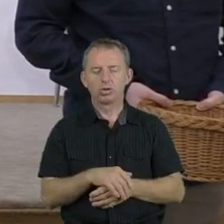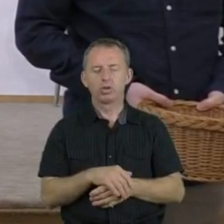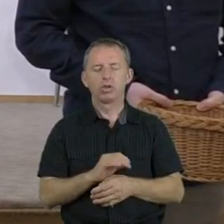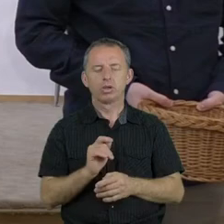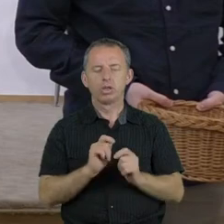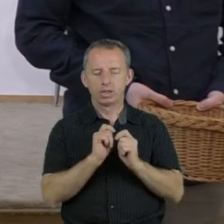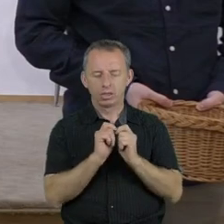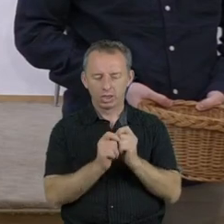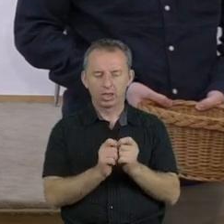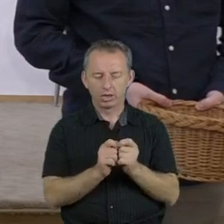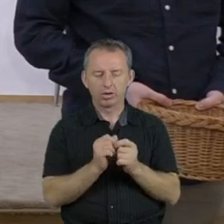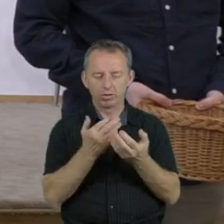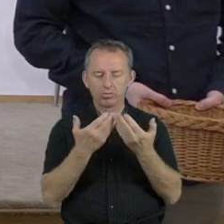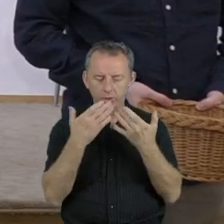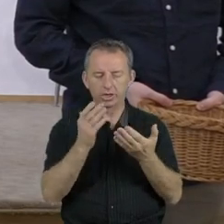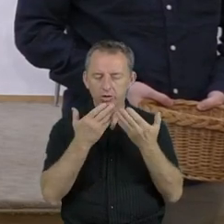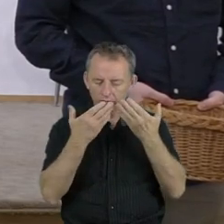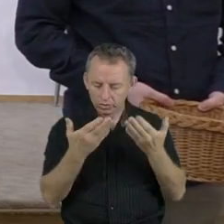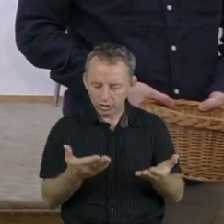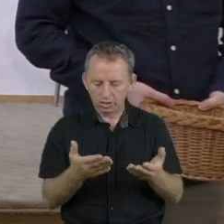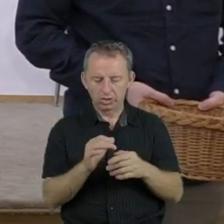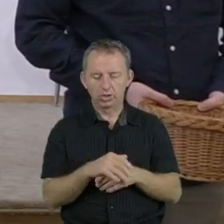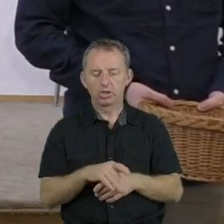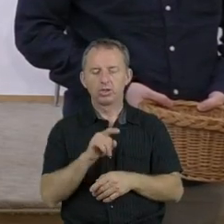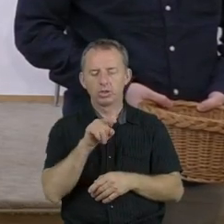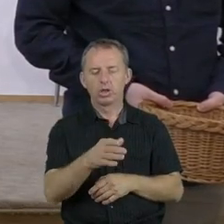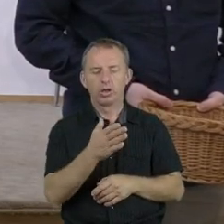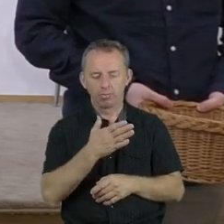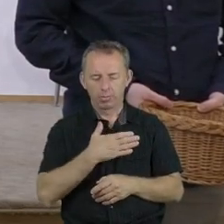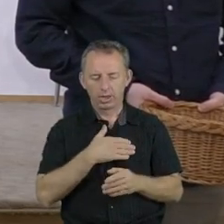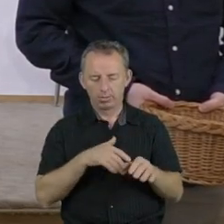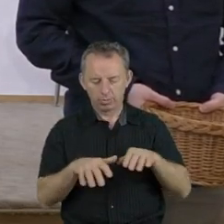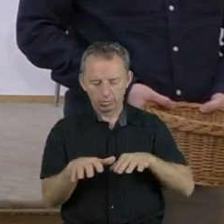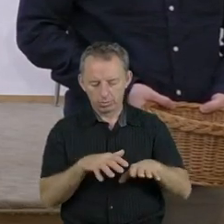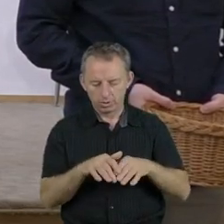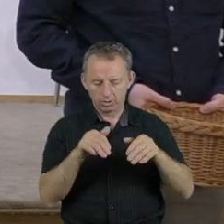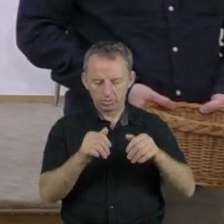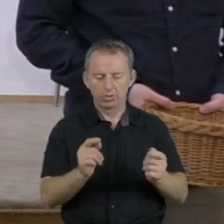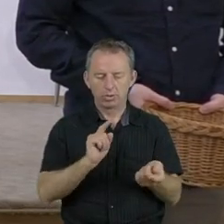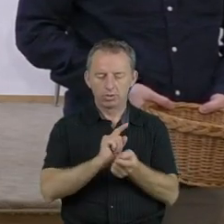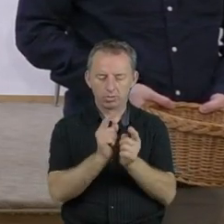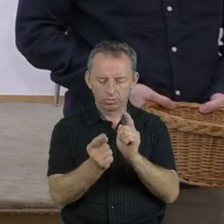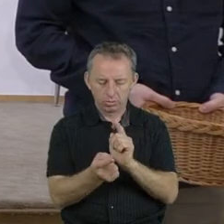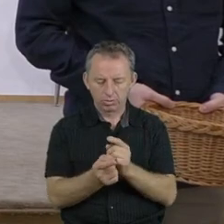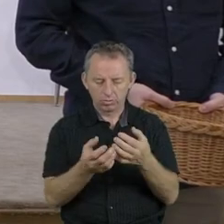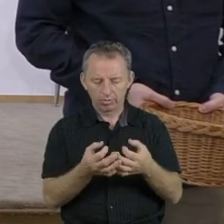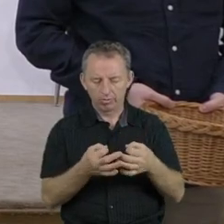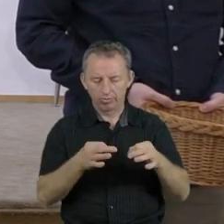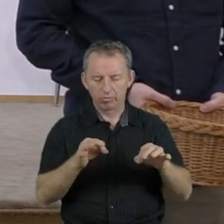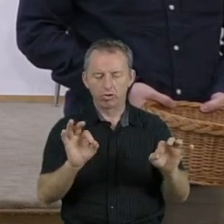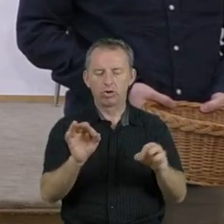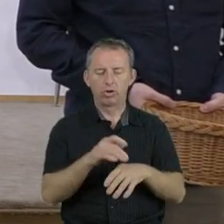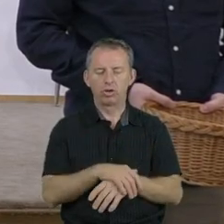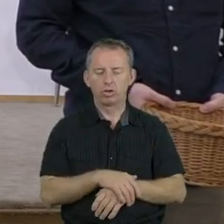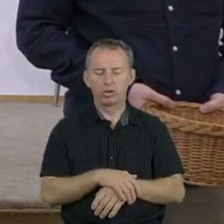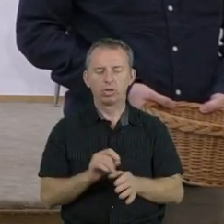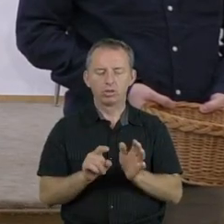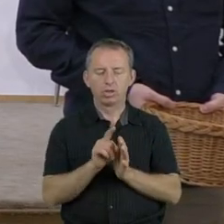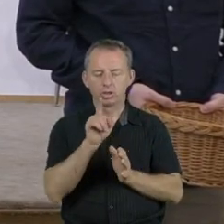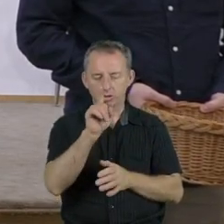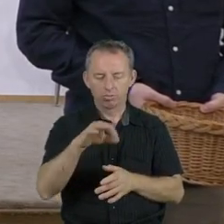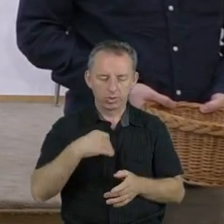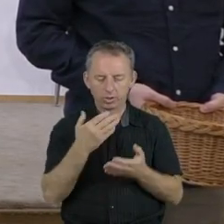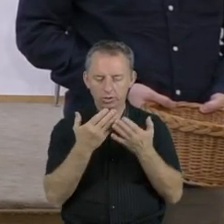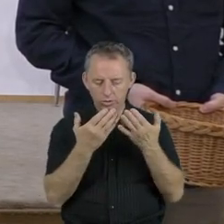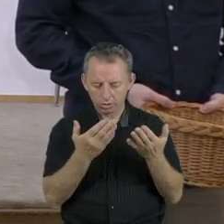bardzo jesteśmy Ci wdzięczni za to właśnie, że mamy to miejsce, że możemy się tu spotykać, że mamy wolność. Dlatego, Panie,